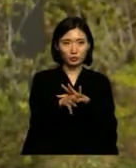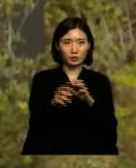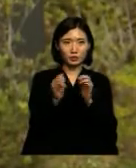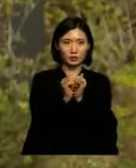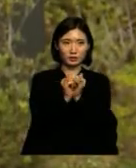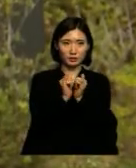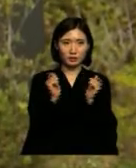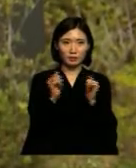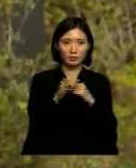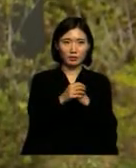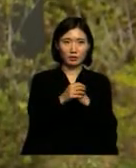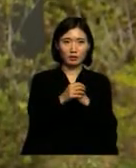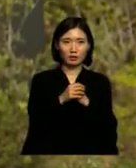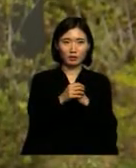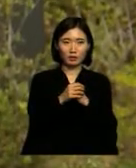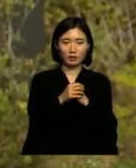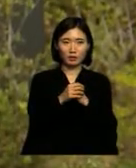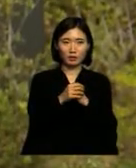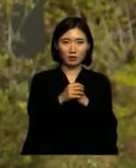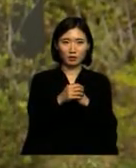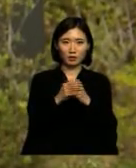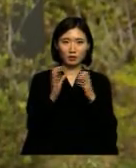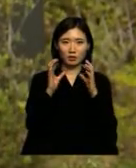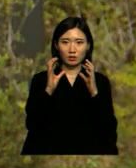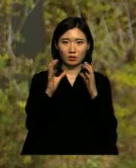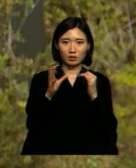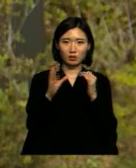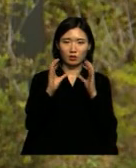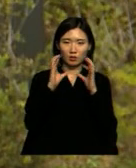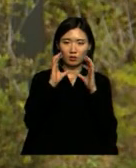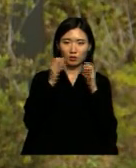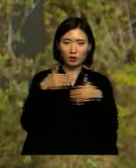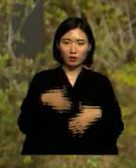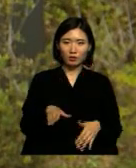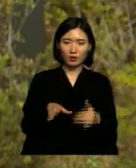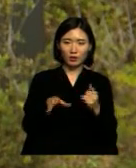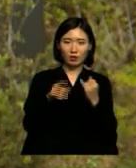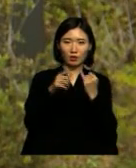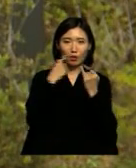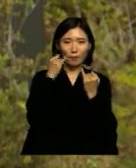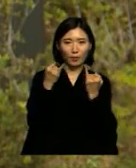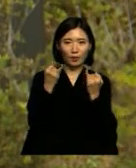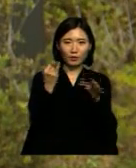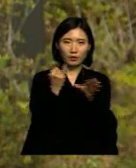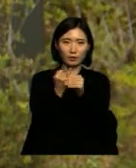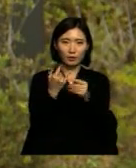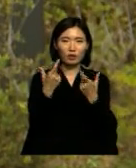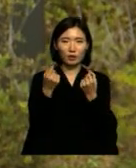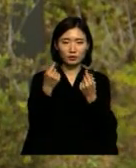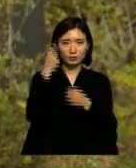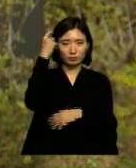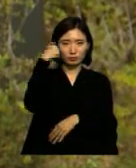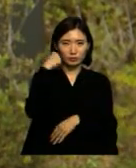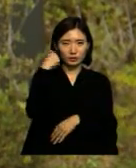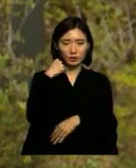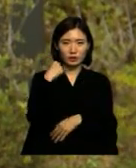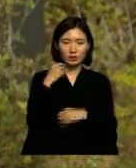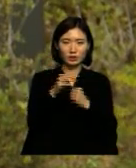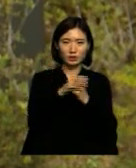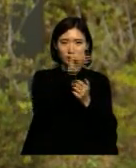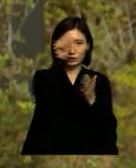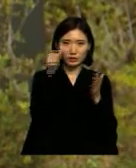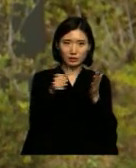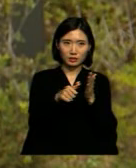인간이 원초적으로 태어난 어머니의 태반과 같은 곳입니다. 이곳에서 인간 생명의